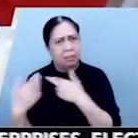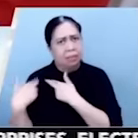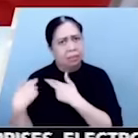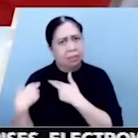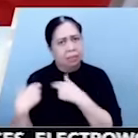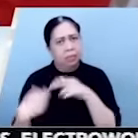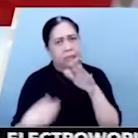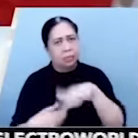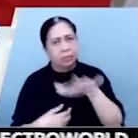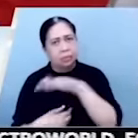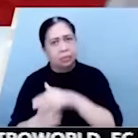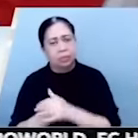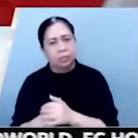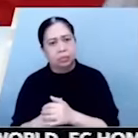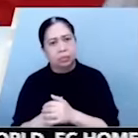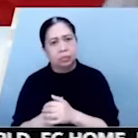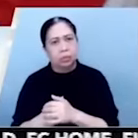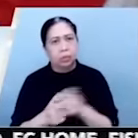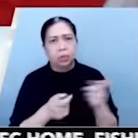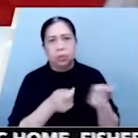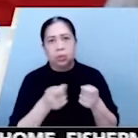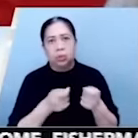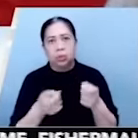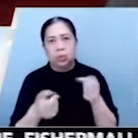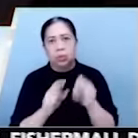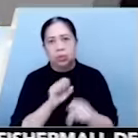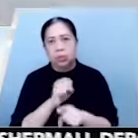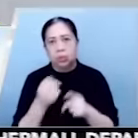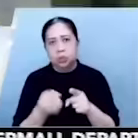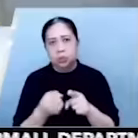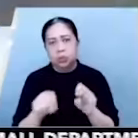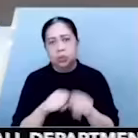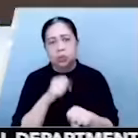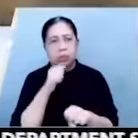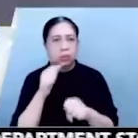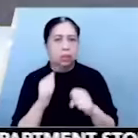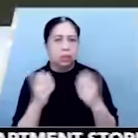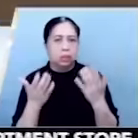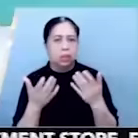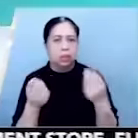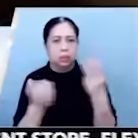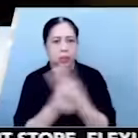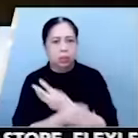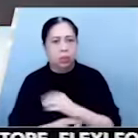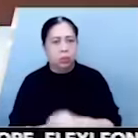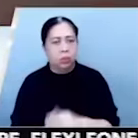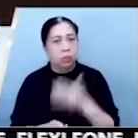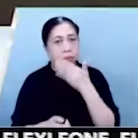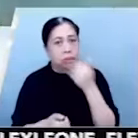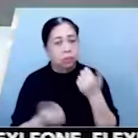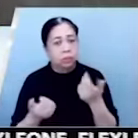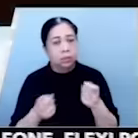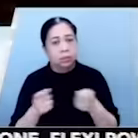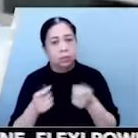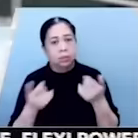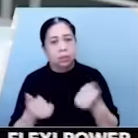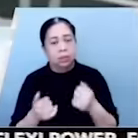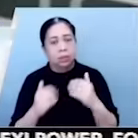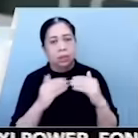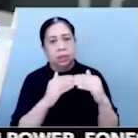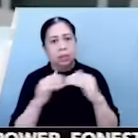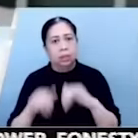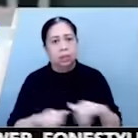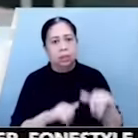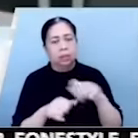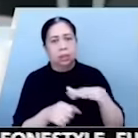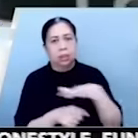ng pag-control ng situation para hindi nga mag-escalate. Mainam din daw na umiiral ngayon ang Comprehensive Archipelagic